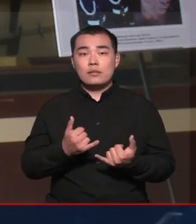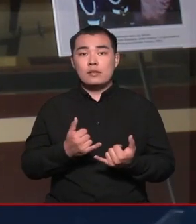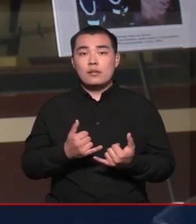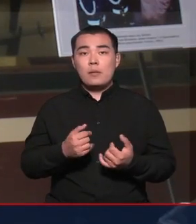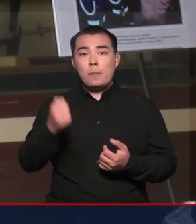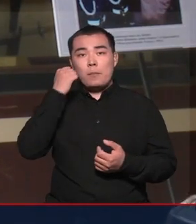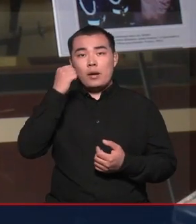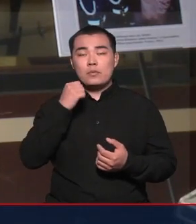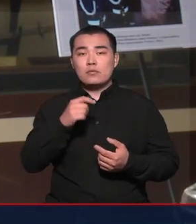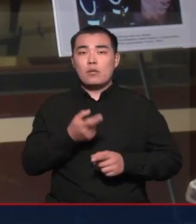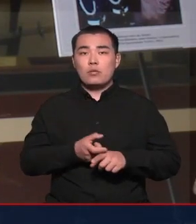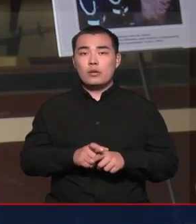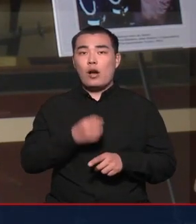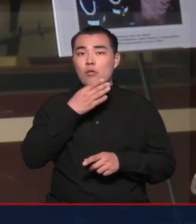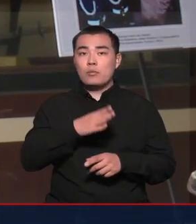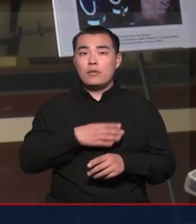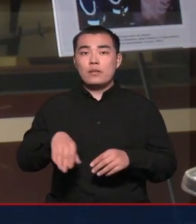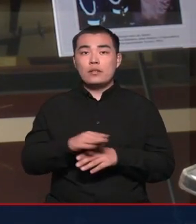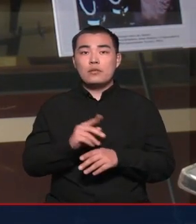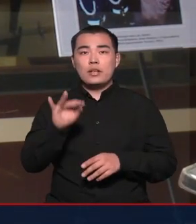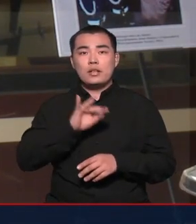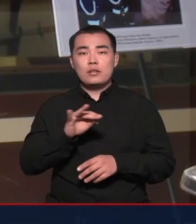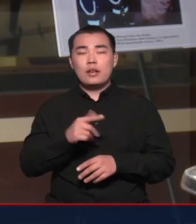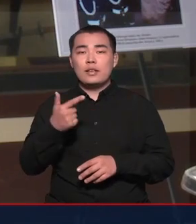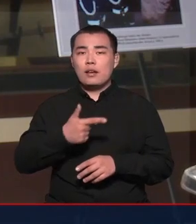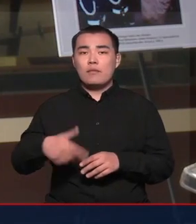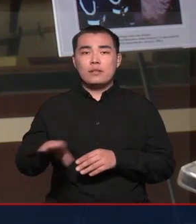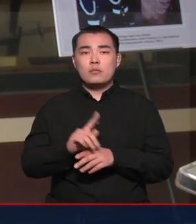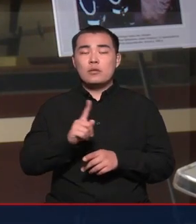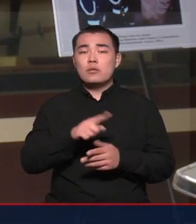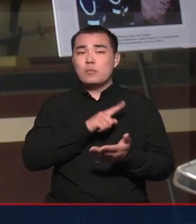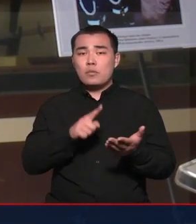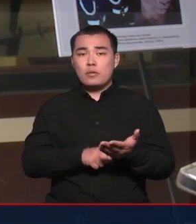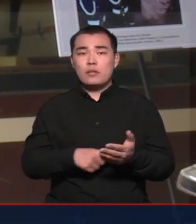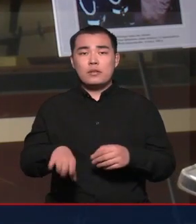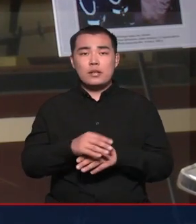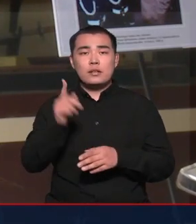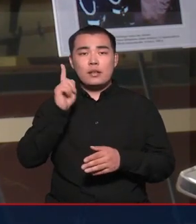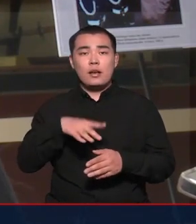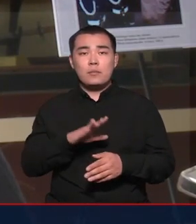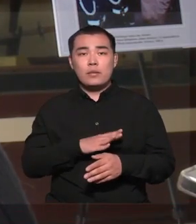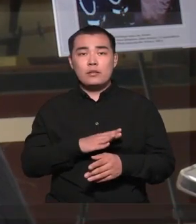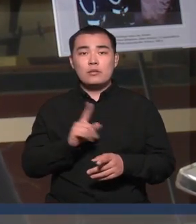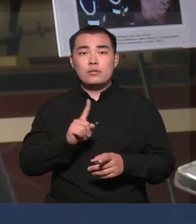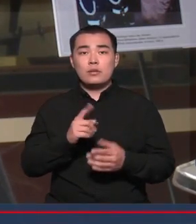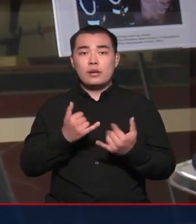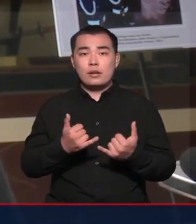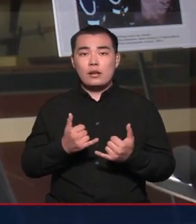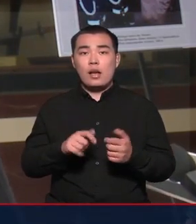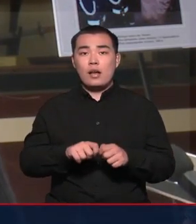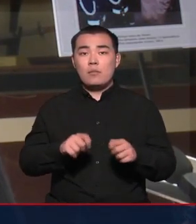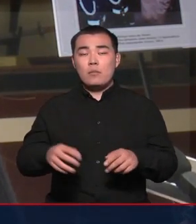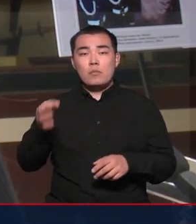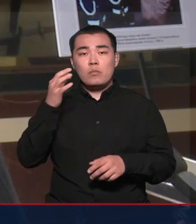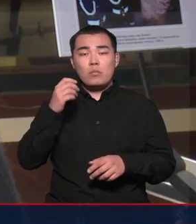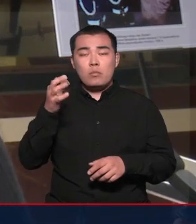феноменальная память, да, он знал прекрасную историю, географию, вот все, что его не спросишь, я даже поражалась, там 85-90 лет, а он помнит